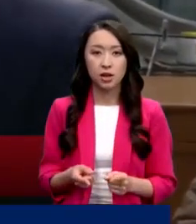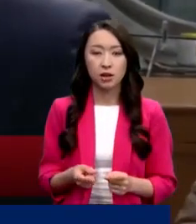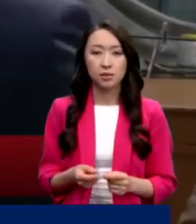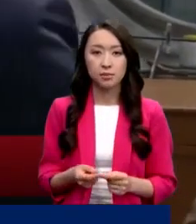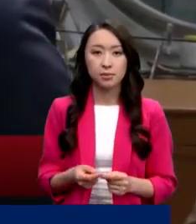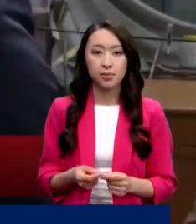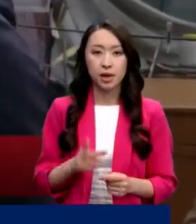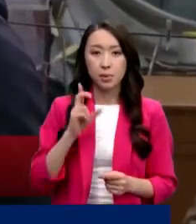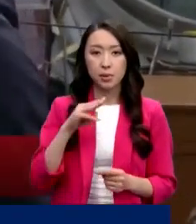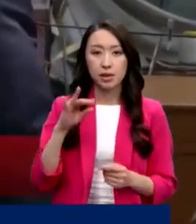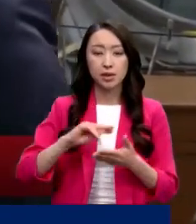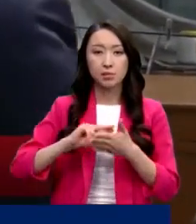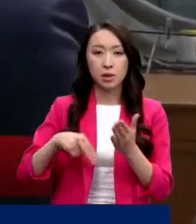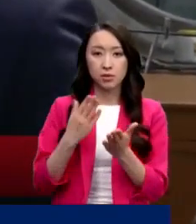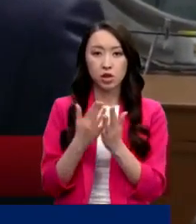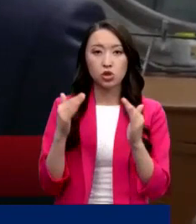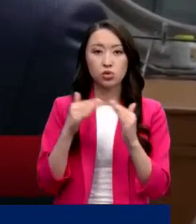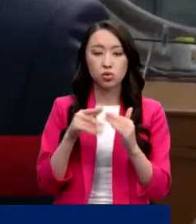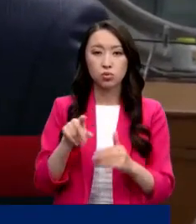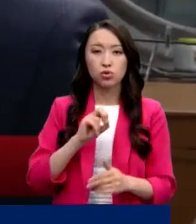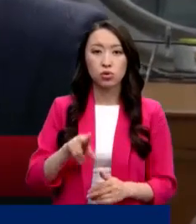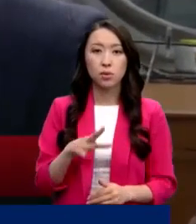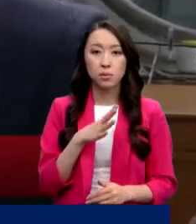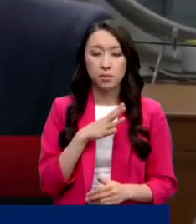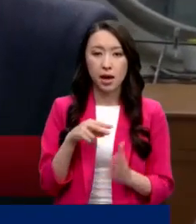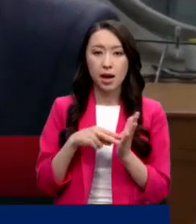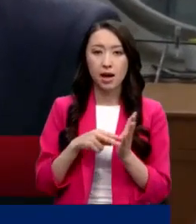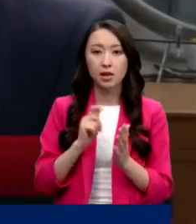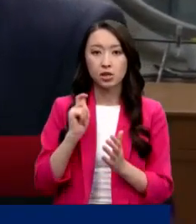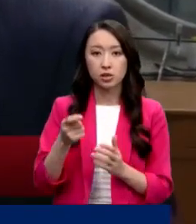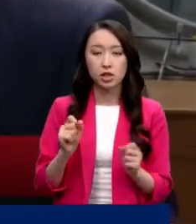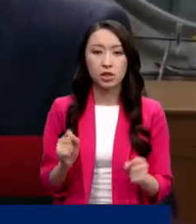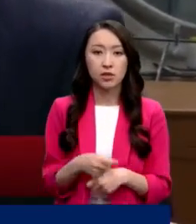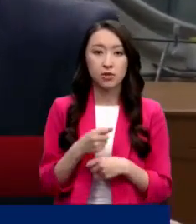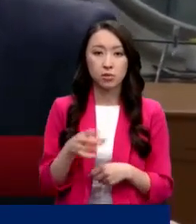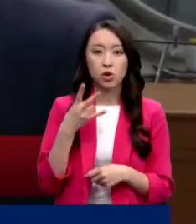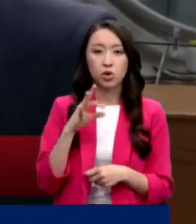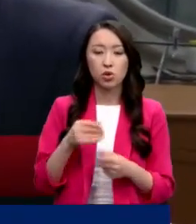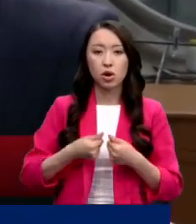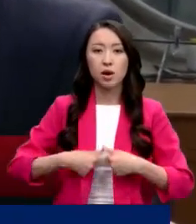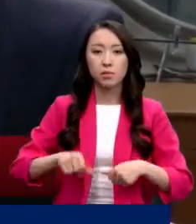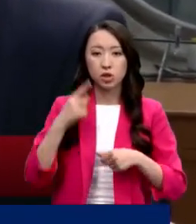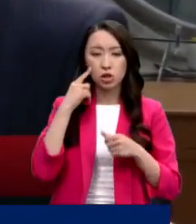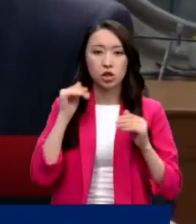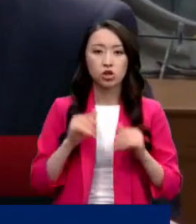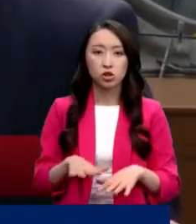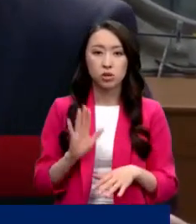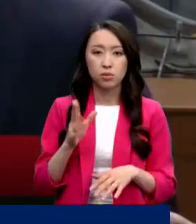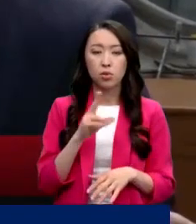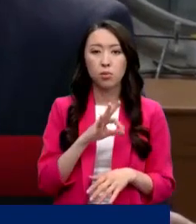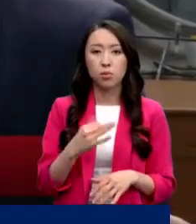БТИ справка есть, то что дом действительно существовал, оценку, естественно, произвести невозможно будет, но комиссионно также будем принимать решение